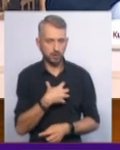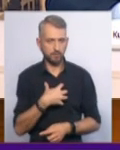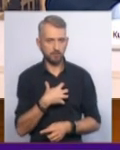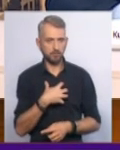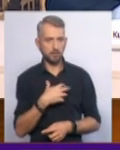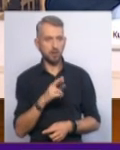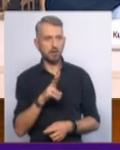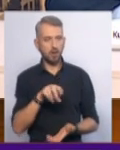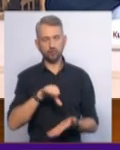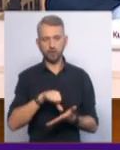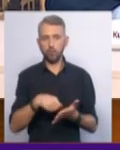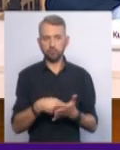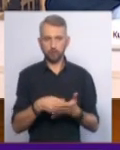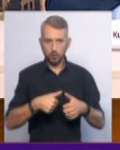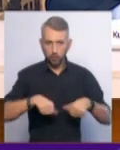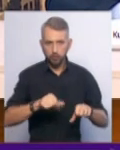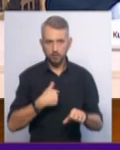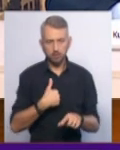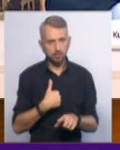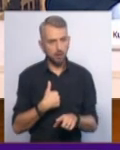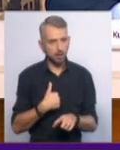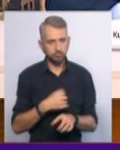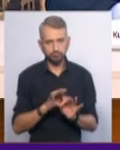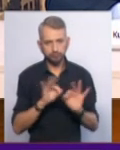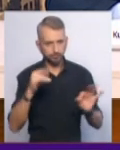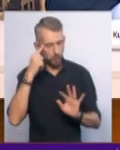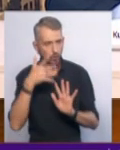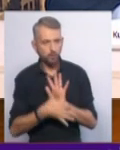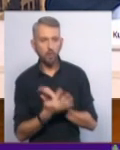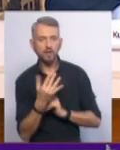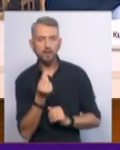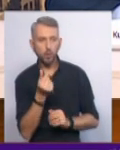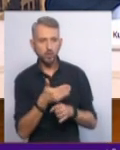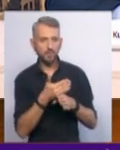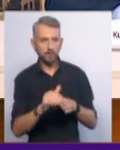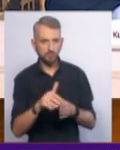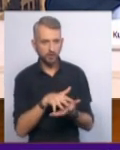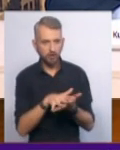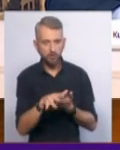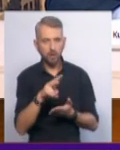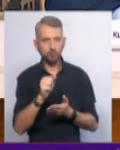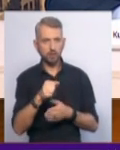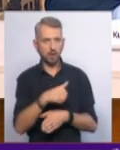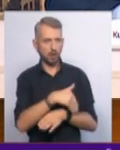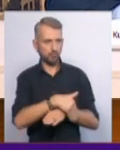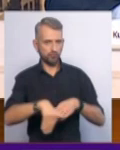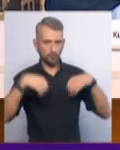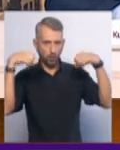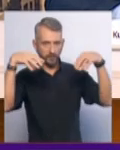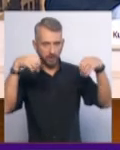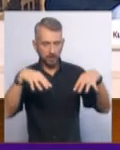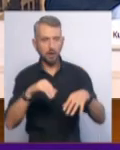член бюджетної комісії. Я дуже добре це розумію, скільки грошей ми витрачаємо на зовнішнє освітлення, а